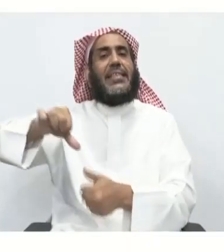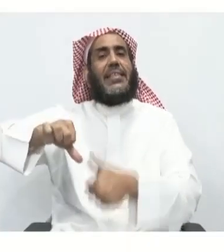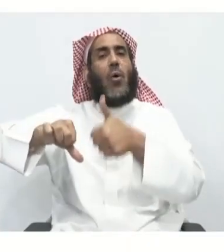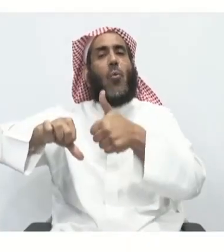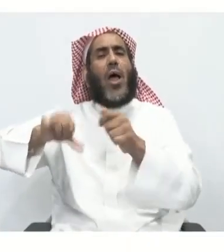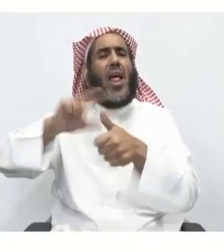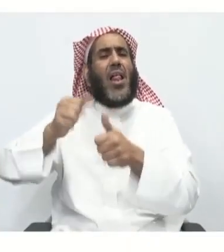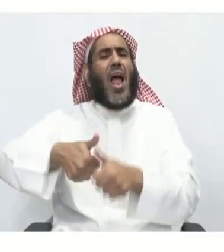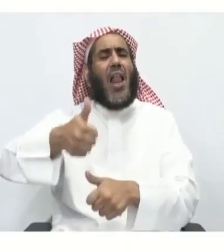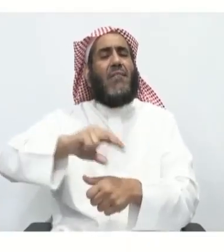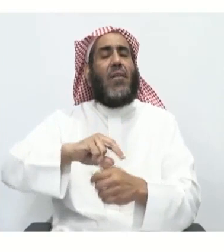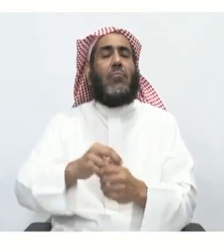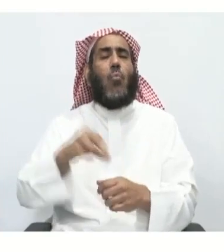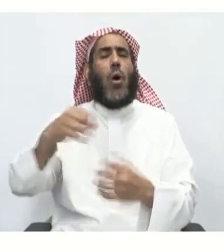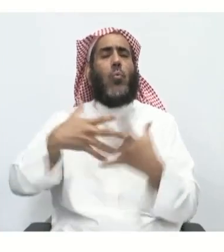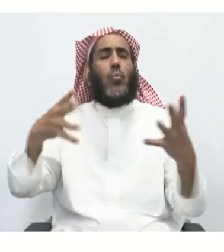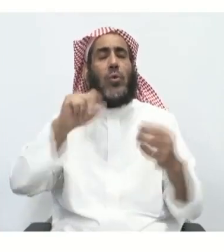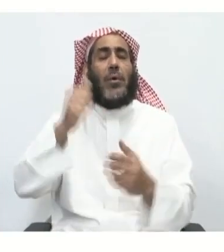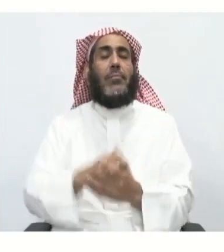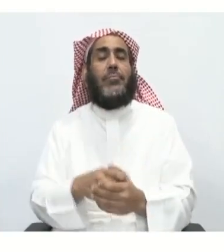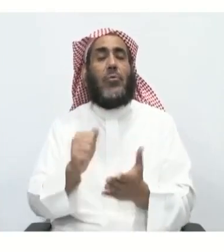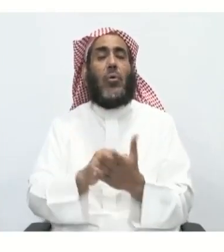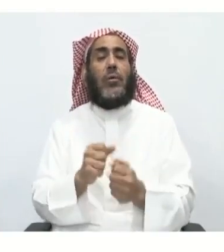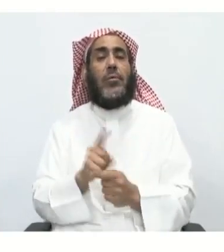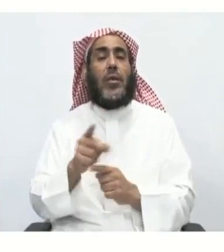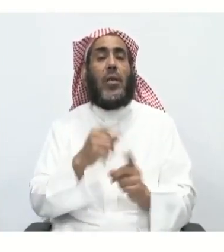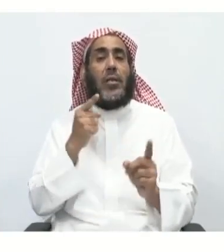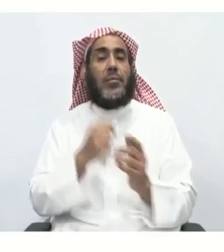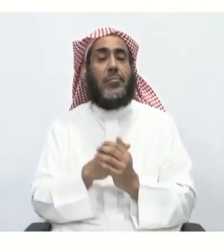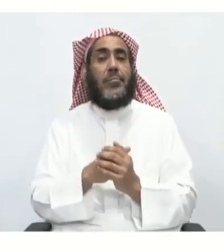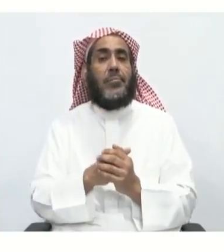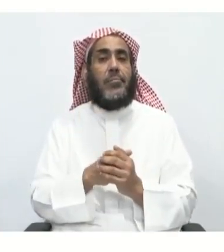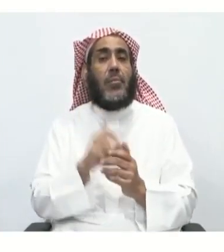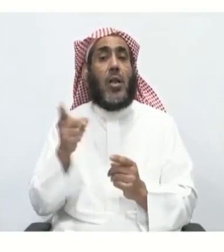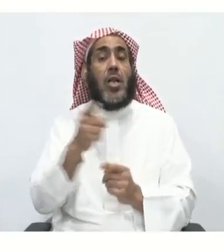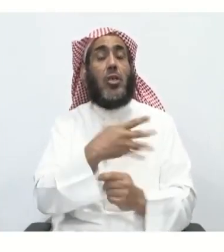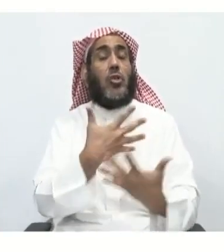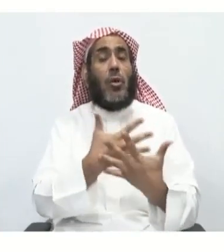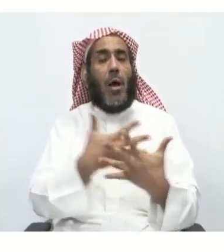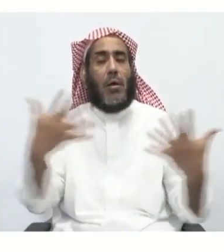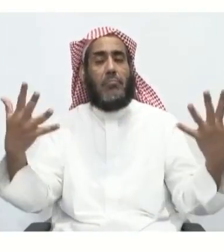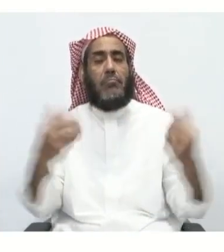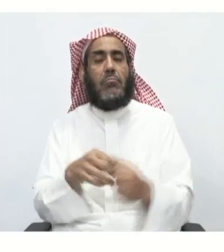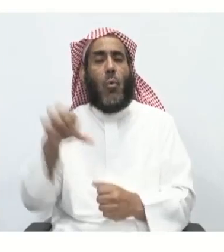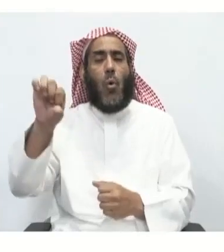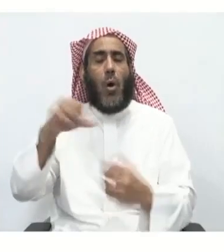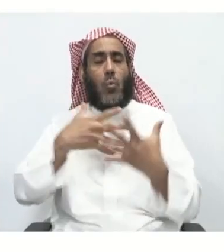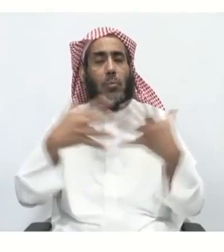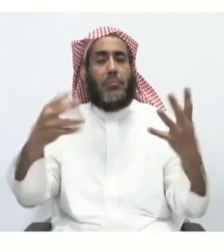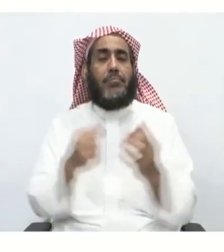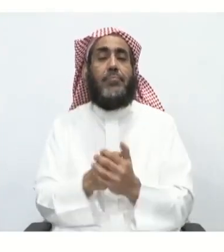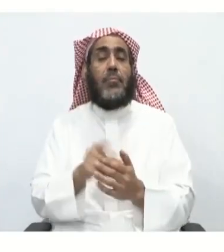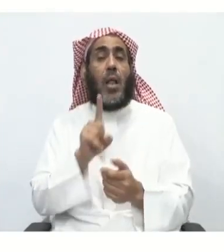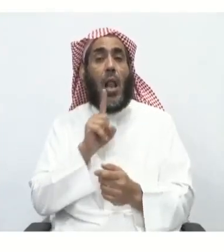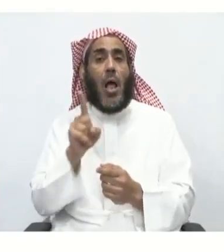الفارقه لا تنسوا اداء واجباتكم والحديث هنا ل الجماعه الحديثون عن الجماعه لاحظ